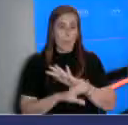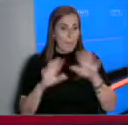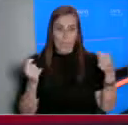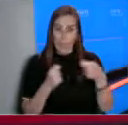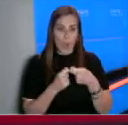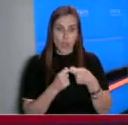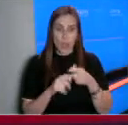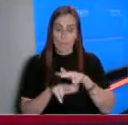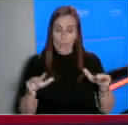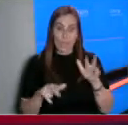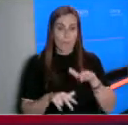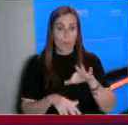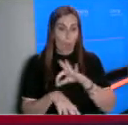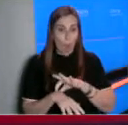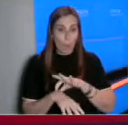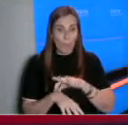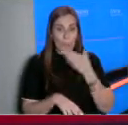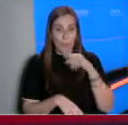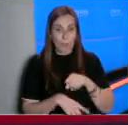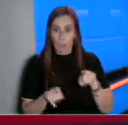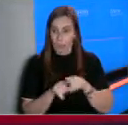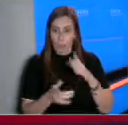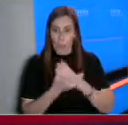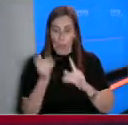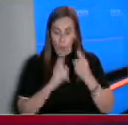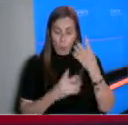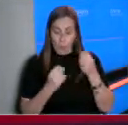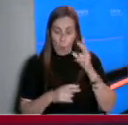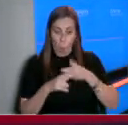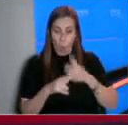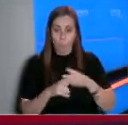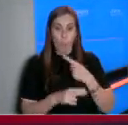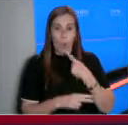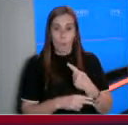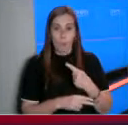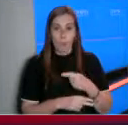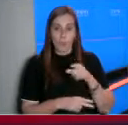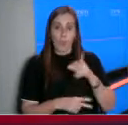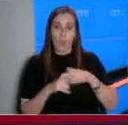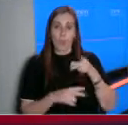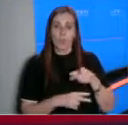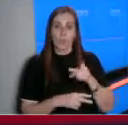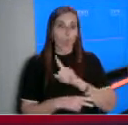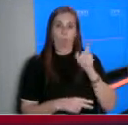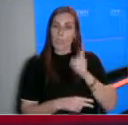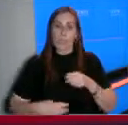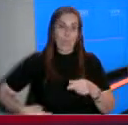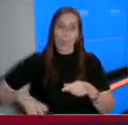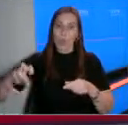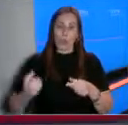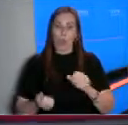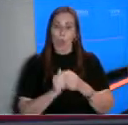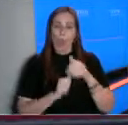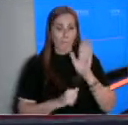קשר לצבאותך הרפואי, וגם אם הרופאים שלך בישראל, כמו שכבר קרה אצל לא מעט חולים, אומרים, אצל החולה הזה לא צריך לקרות החול,